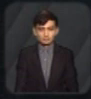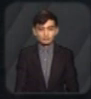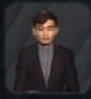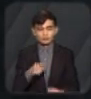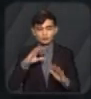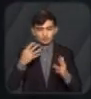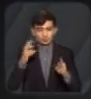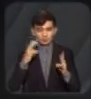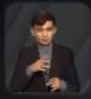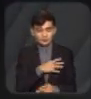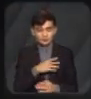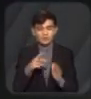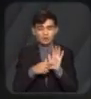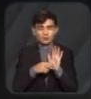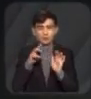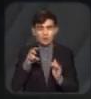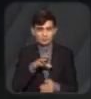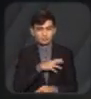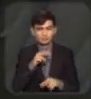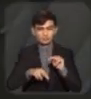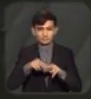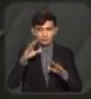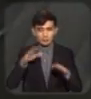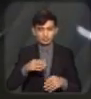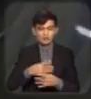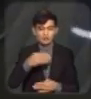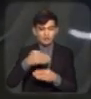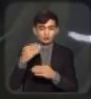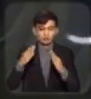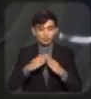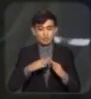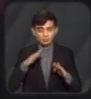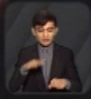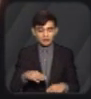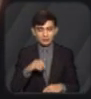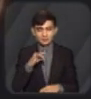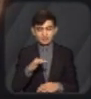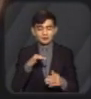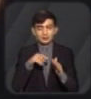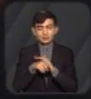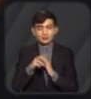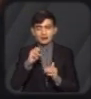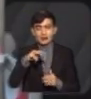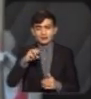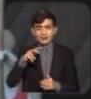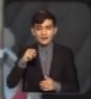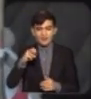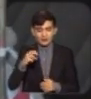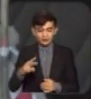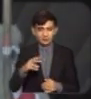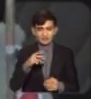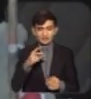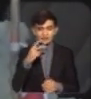Несчастный случай произошел 8 ноября на территории строящегося многоквартирного дома. При рытье котлована на глубине